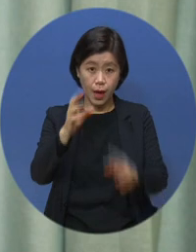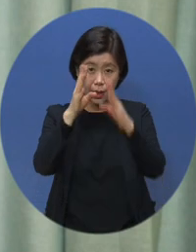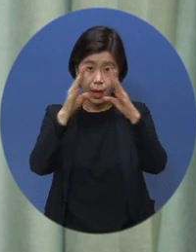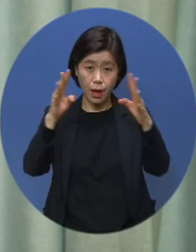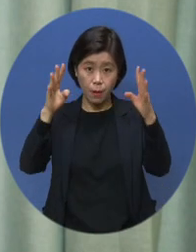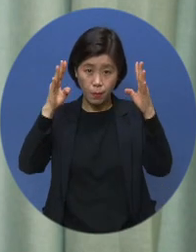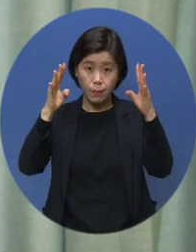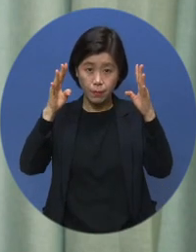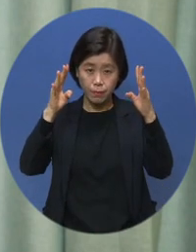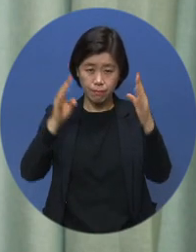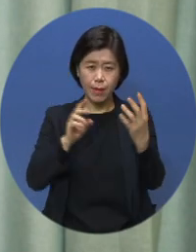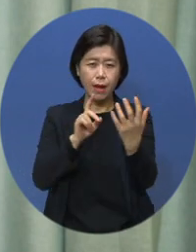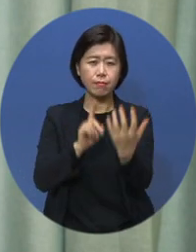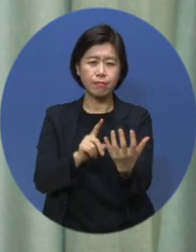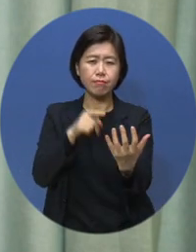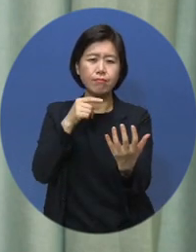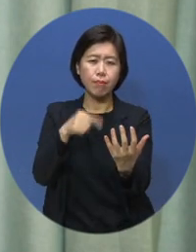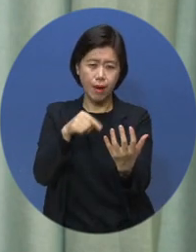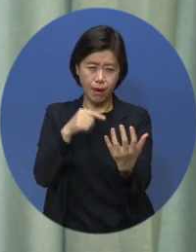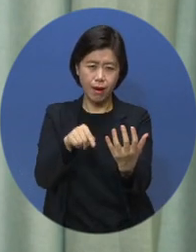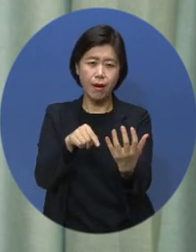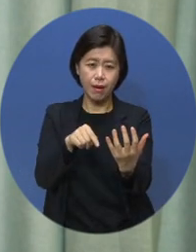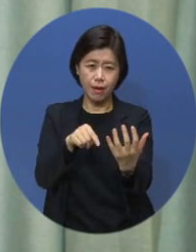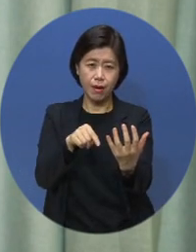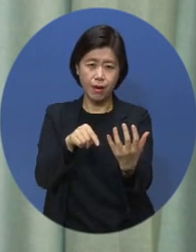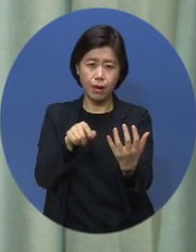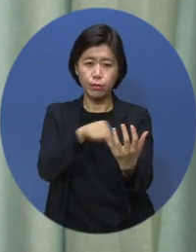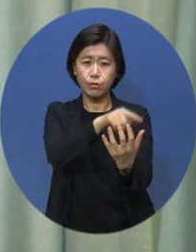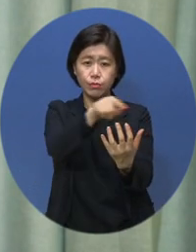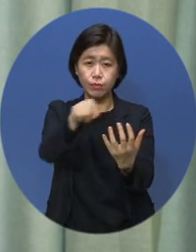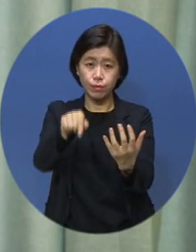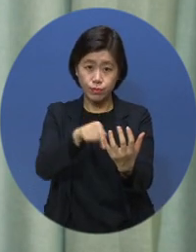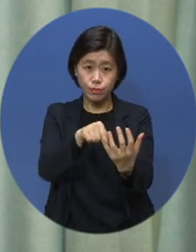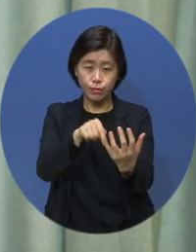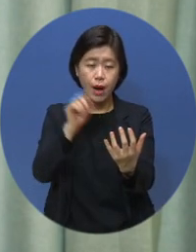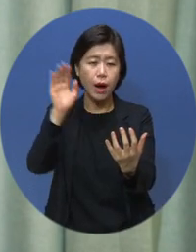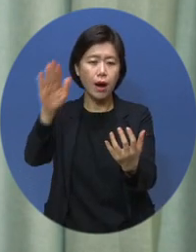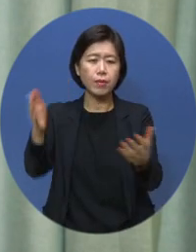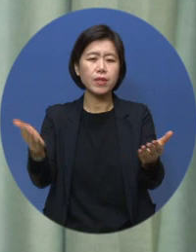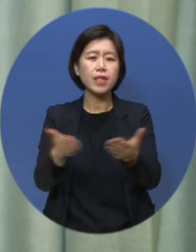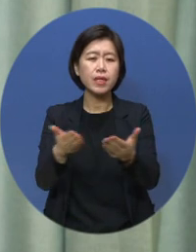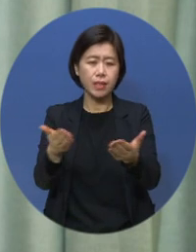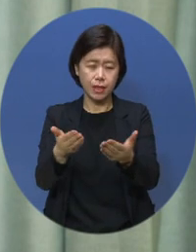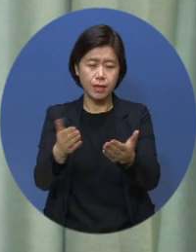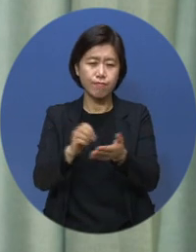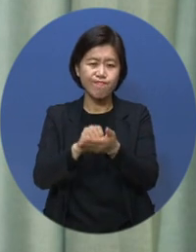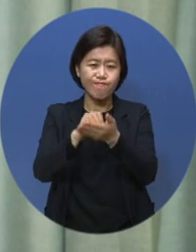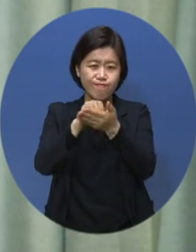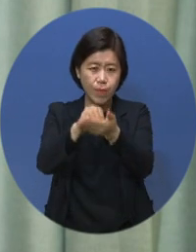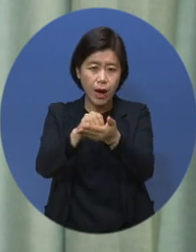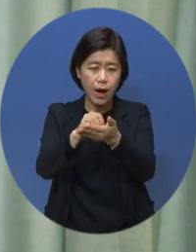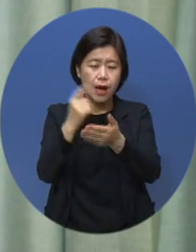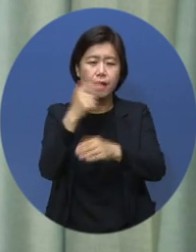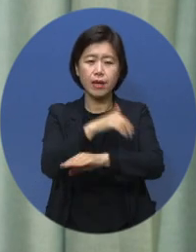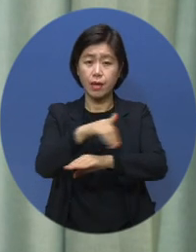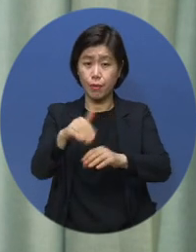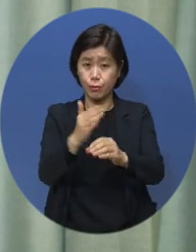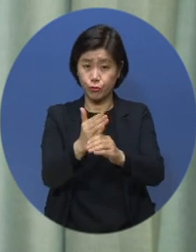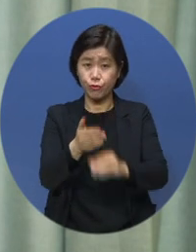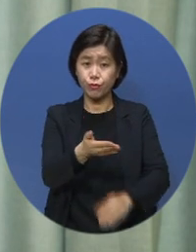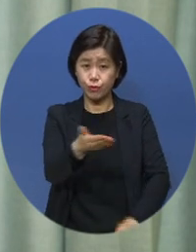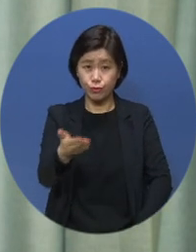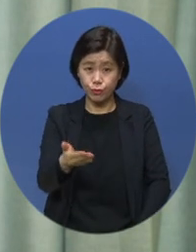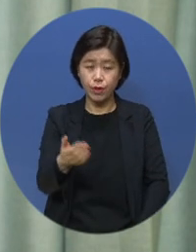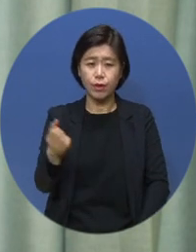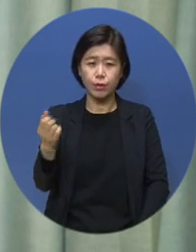대상으로 이야기를 하는데 어이 친구들이 지금 취업을 앞둔 대학생들이 고 하고 또 지금